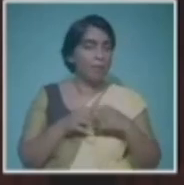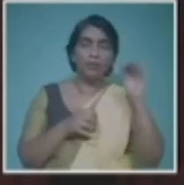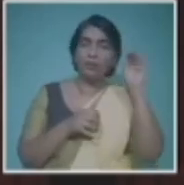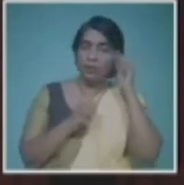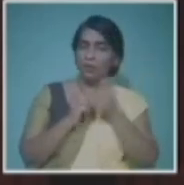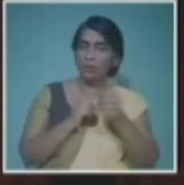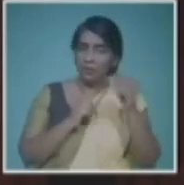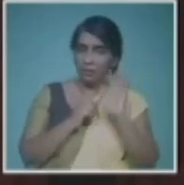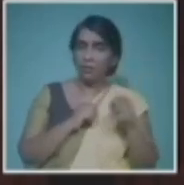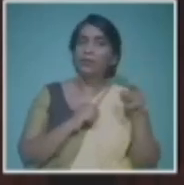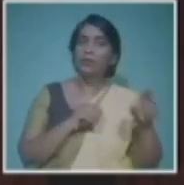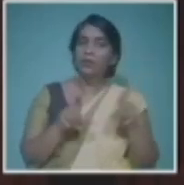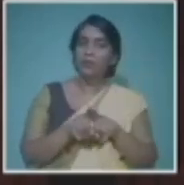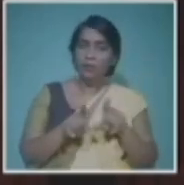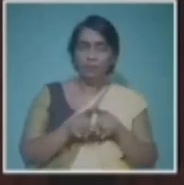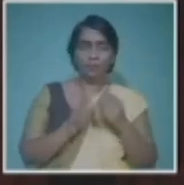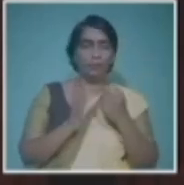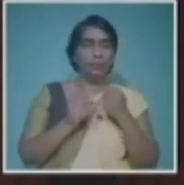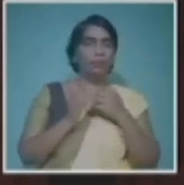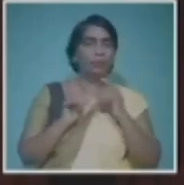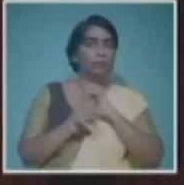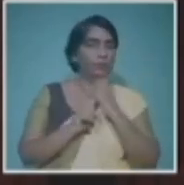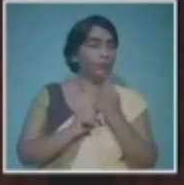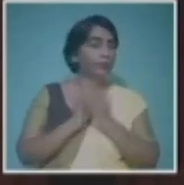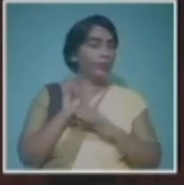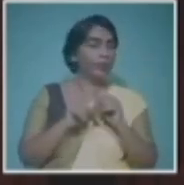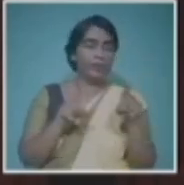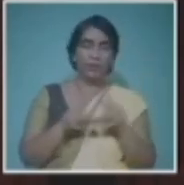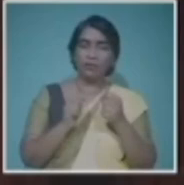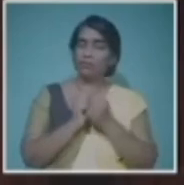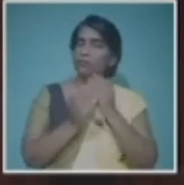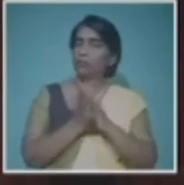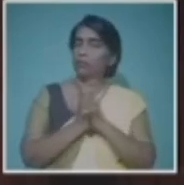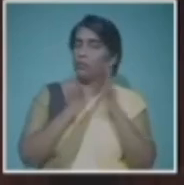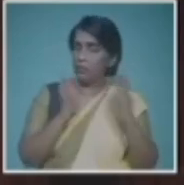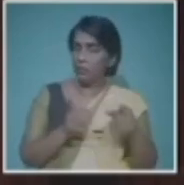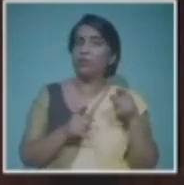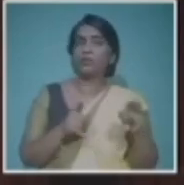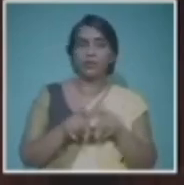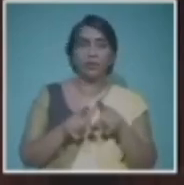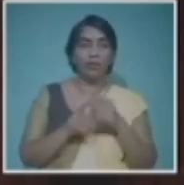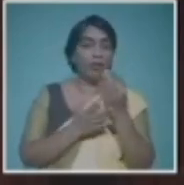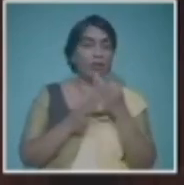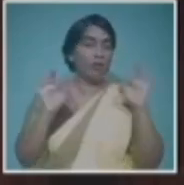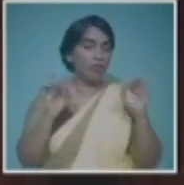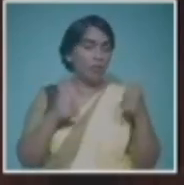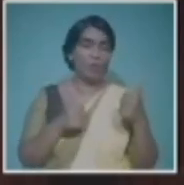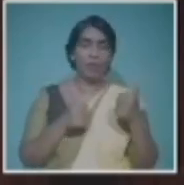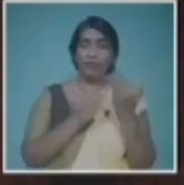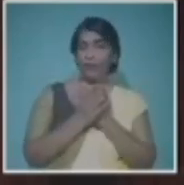දෙන කටයුතු කරා. ඒ වගේම සංස්කෘතික අමාත්‍යවරයා විදිහට කළ හැකි උපරිම මැදිහත් වීම ඔහු එක පැතකින් ගත්තම ඔහු කලාකරුවෙක්.